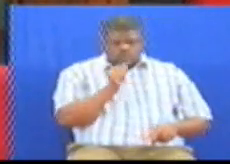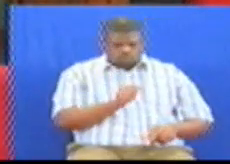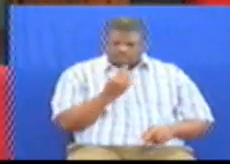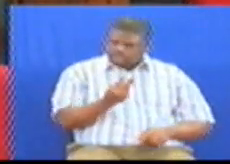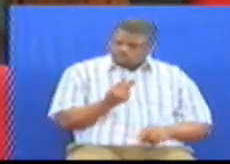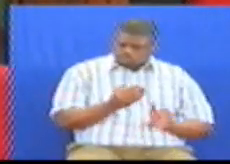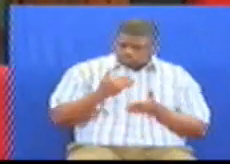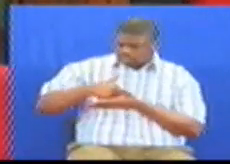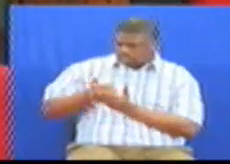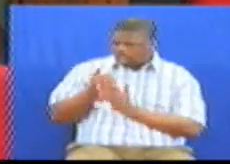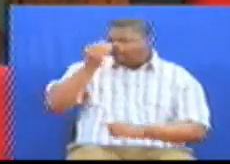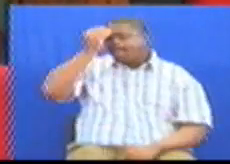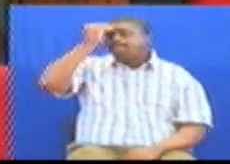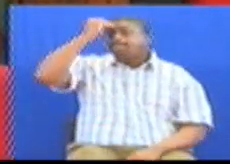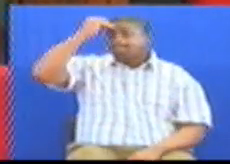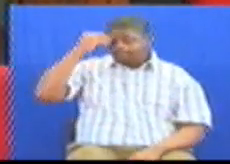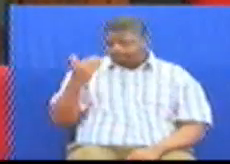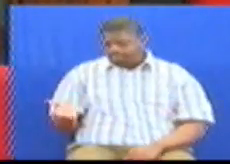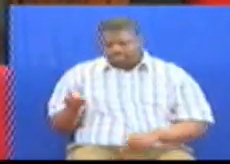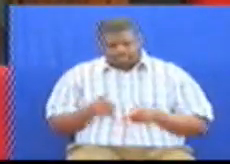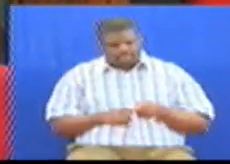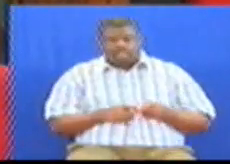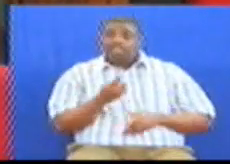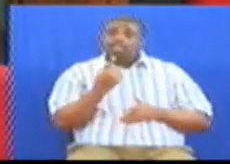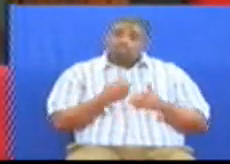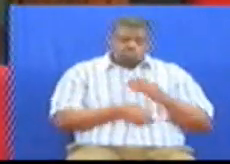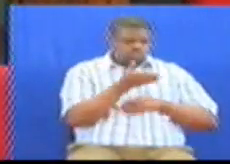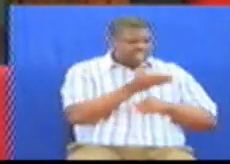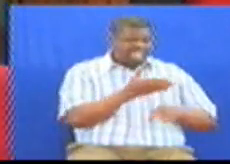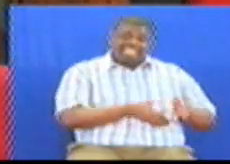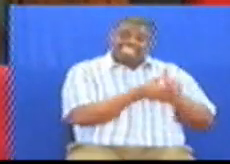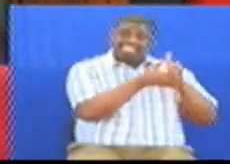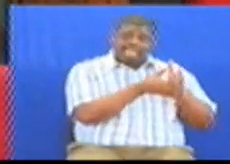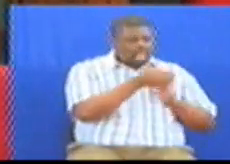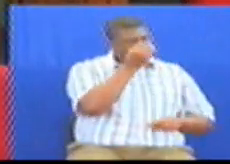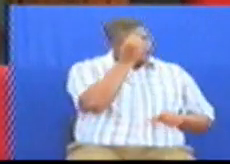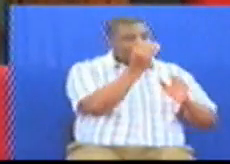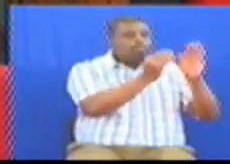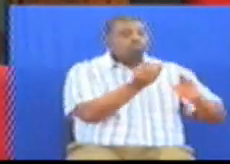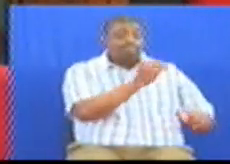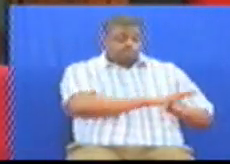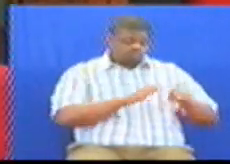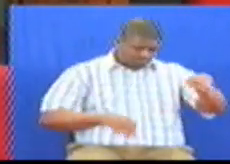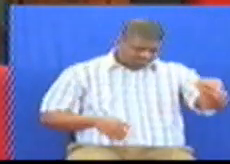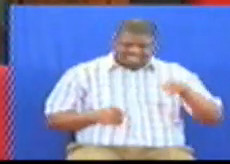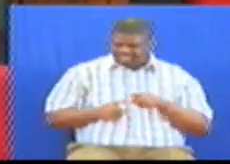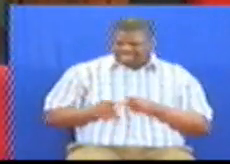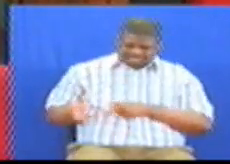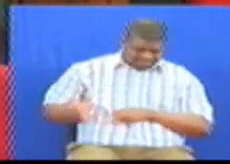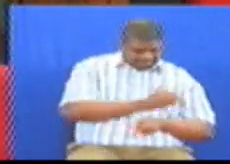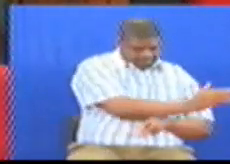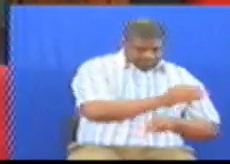upande wa sekta ya elimu katika ujenzi wa miundombinu ya elimu, lakini katika upande wa afya vile